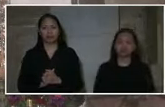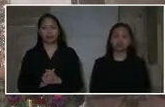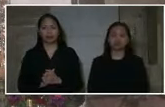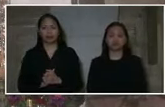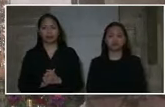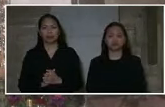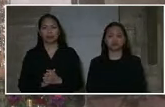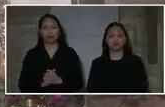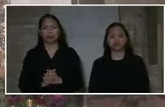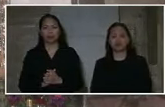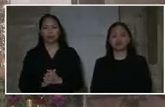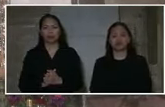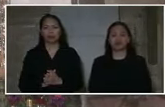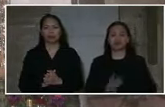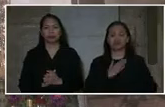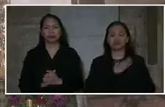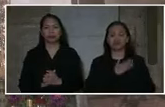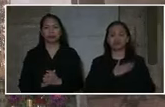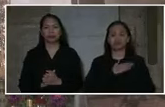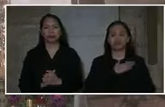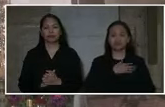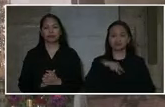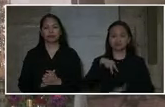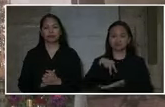magsitayo po ang lahat.